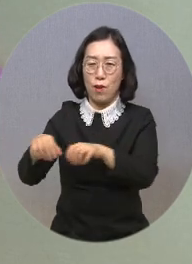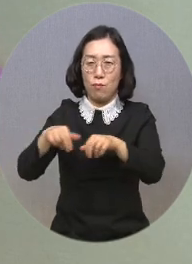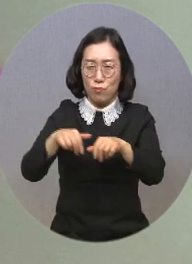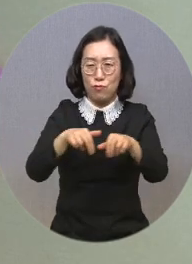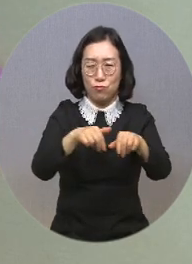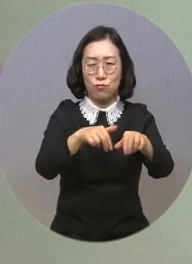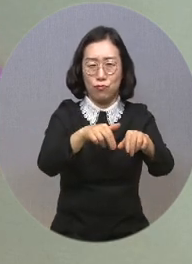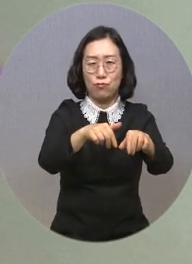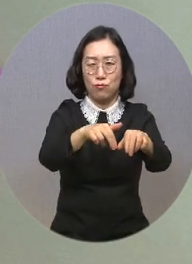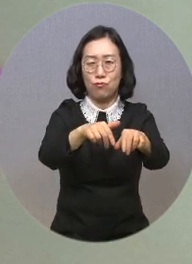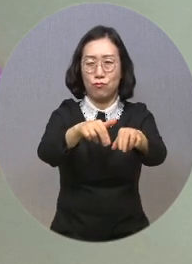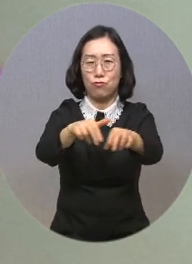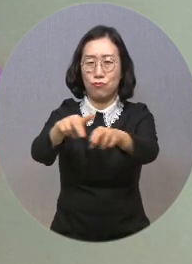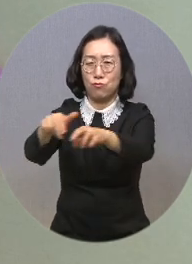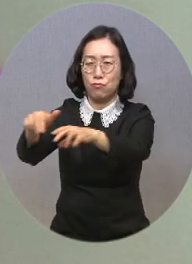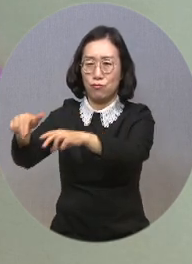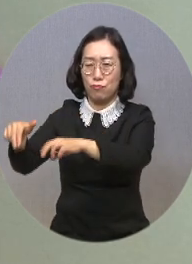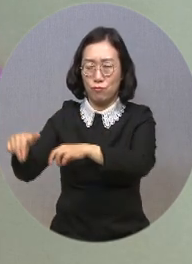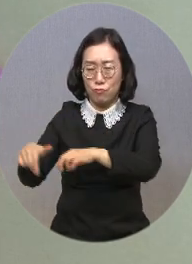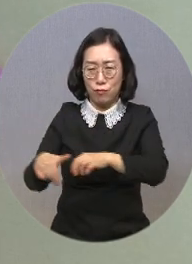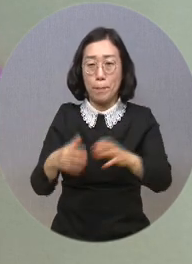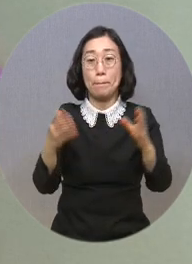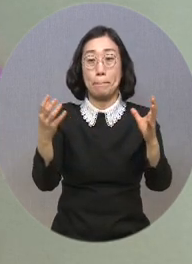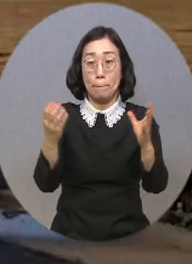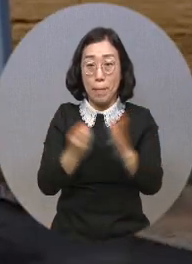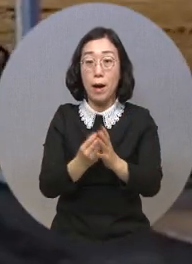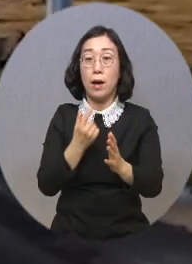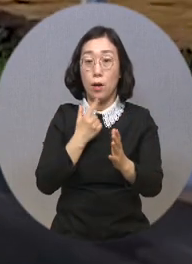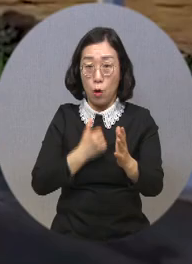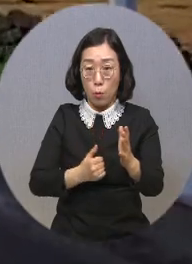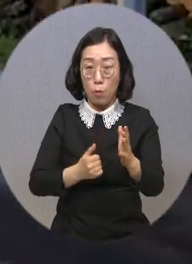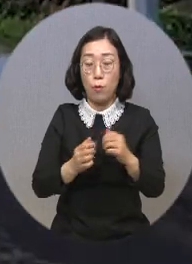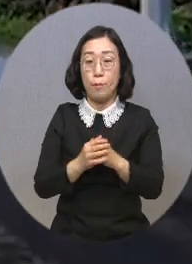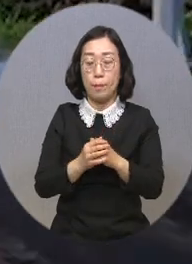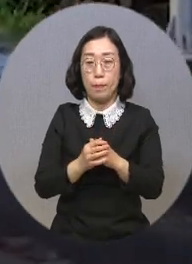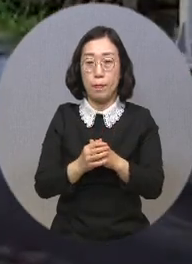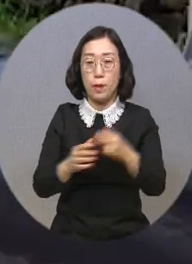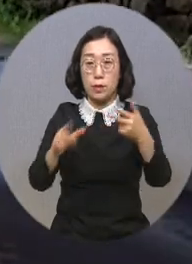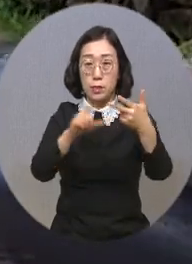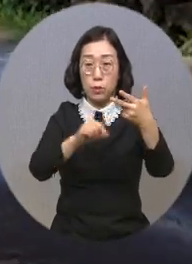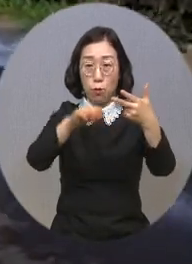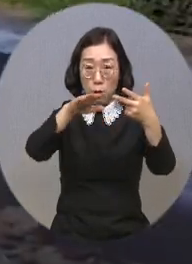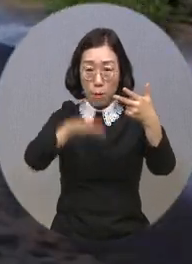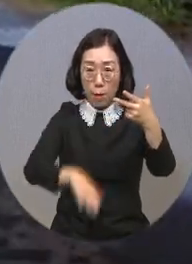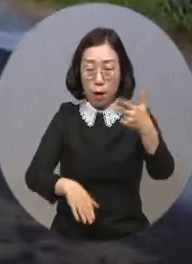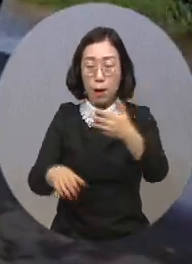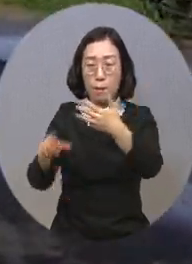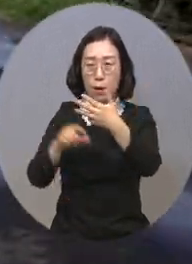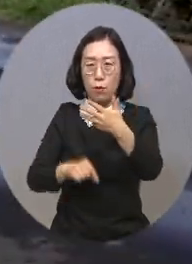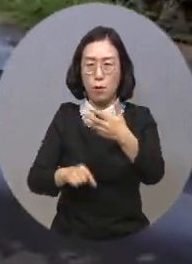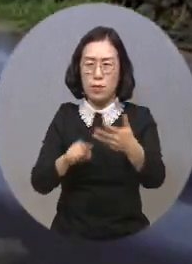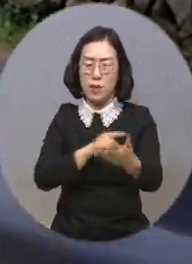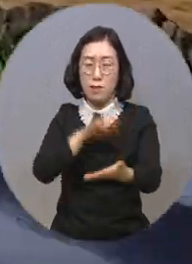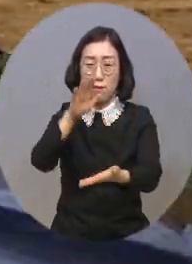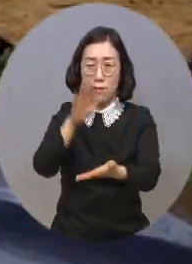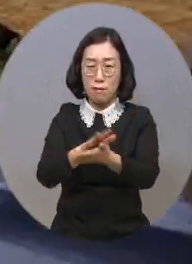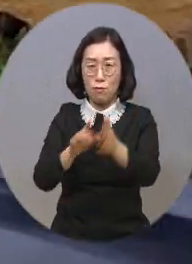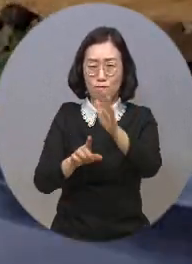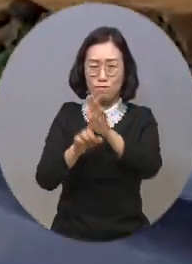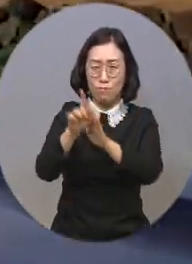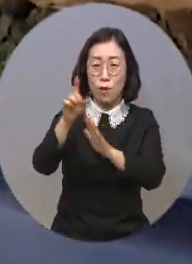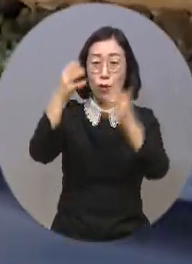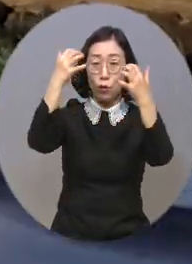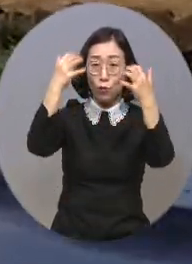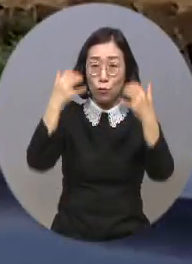예, 함께? 예, 예. 걸어서 그러면서 그 7월 말에서 8월 초 가장 뜨거운 여름에 네. 그